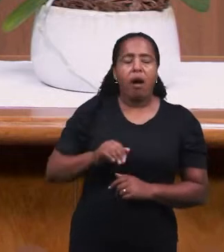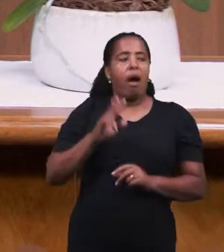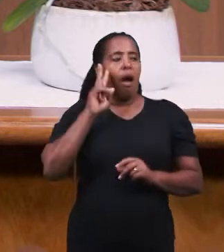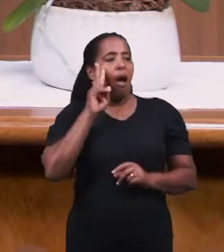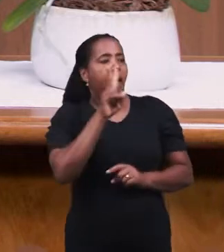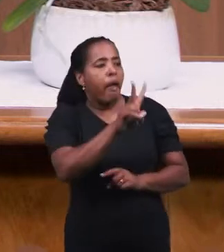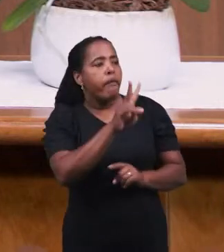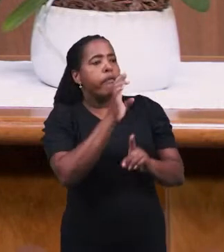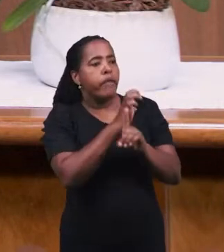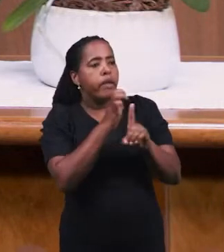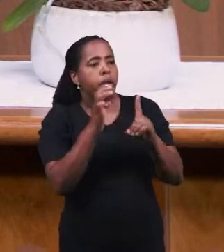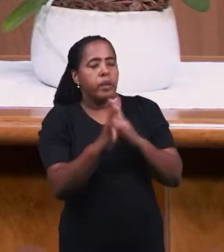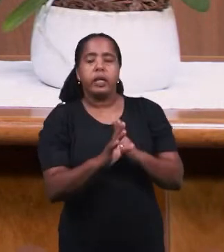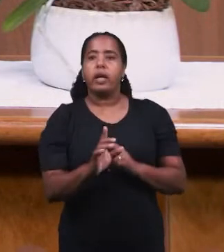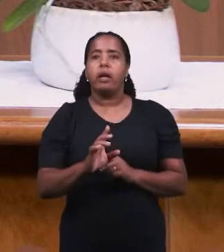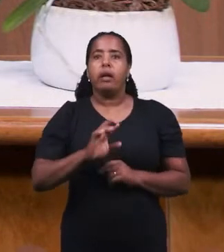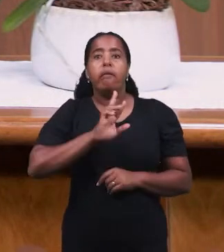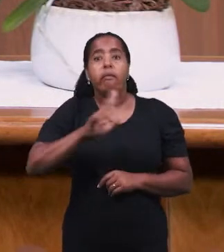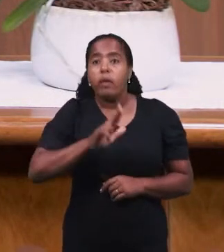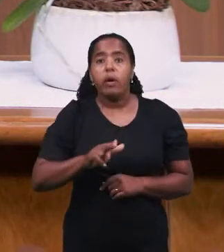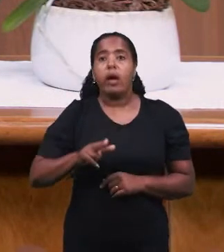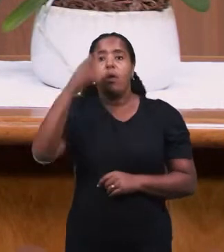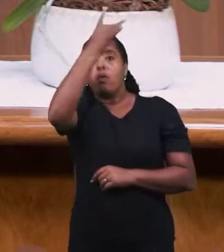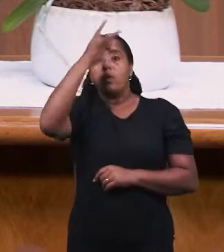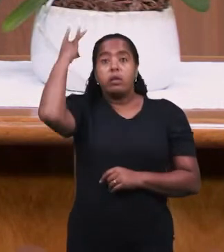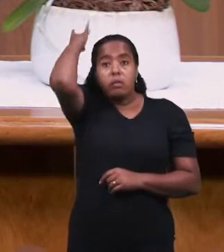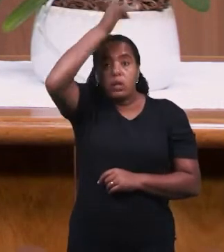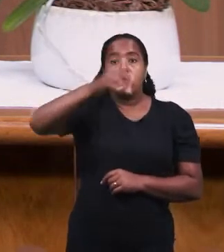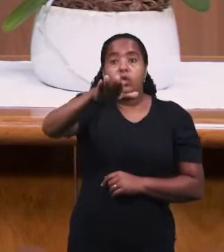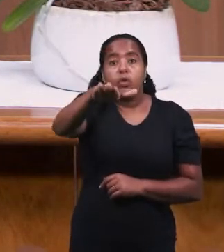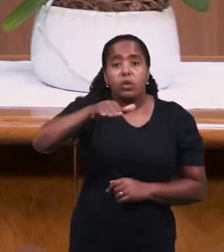Le Saint-Esprit t'a ramené.